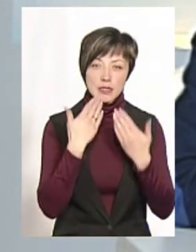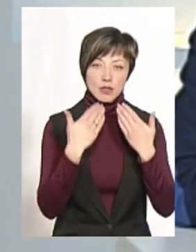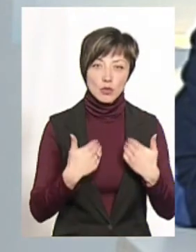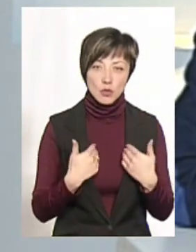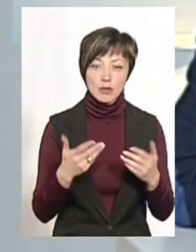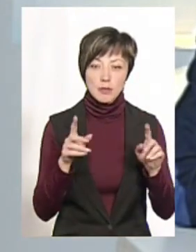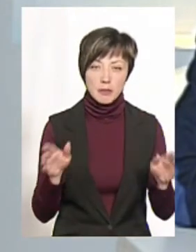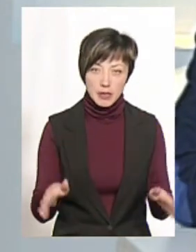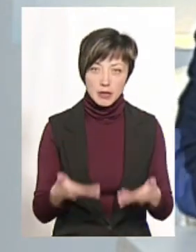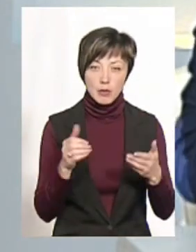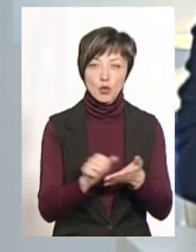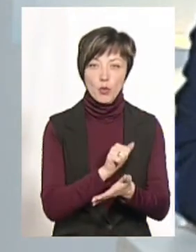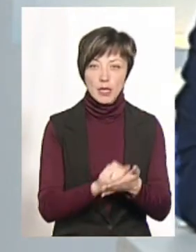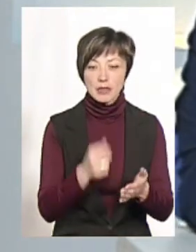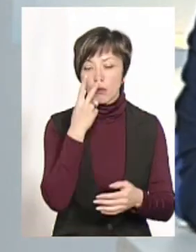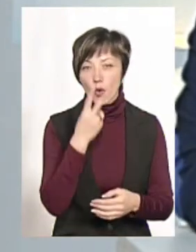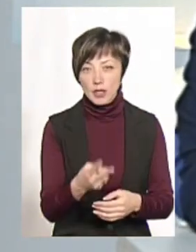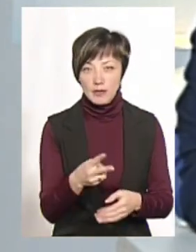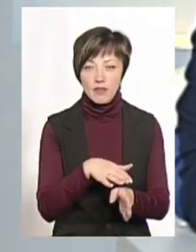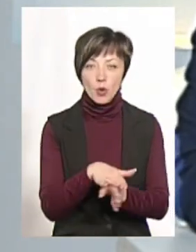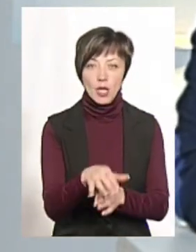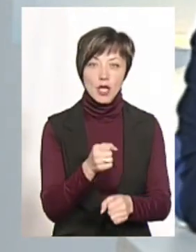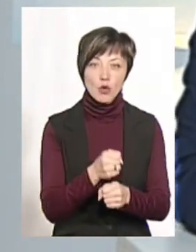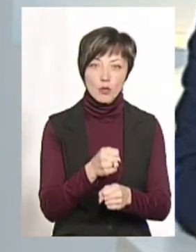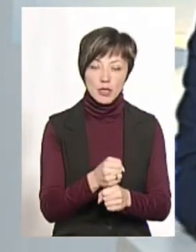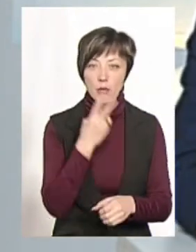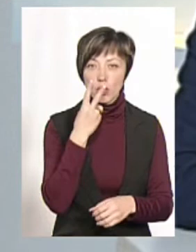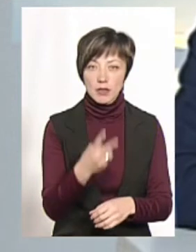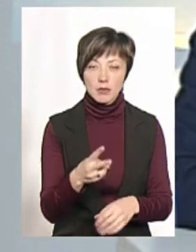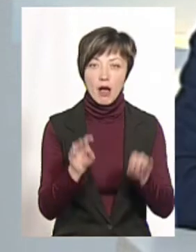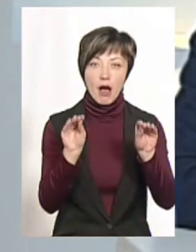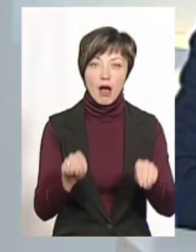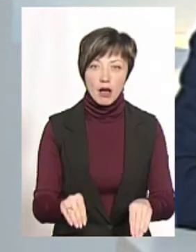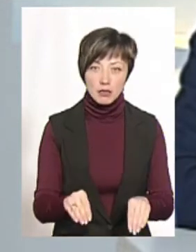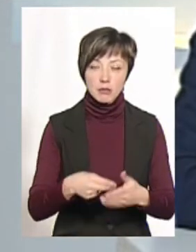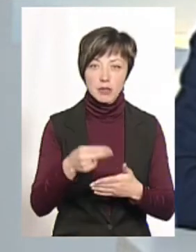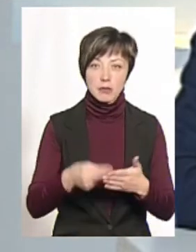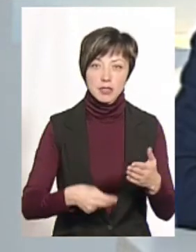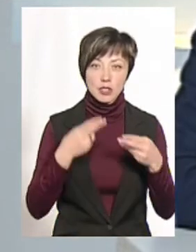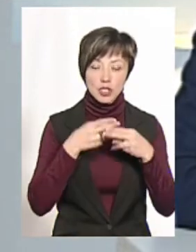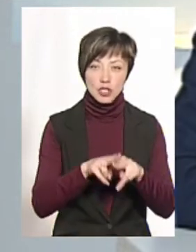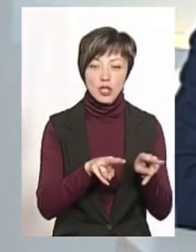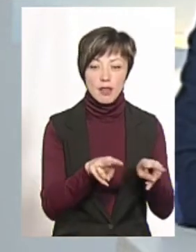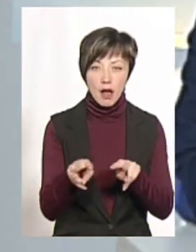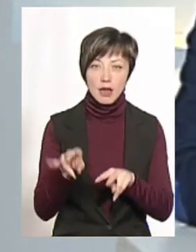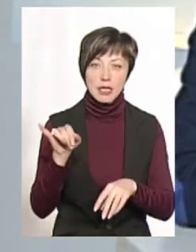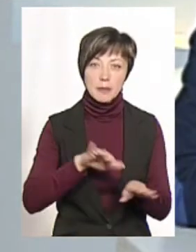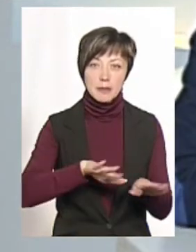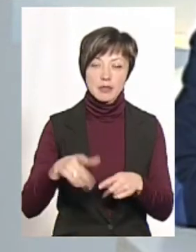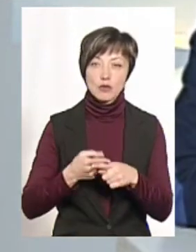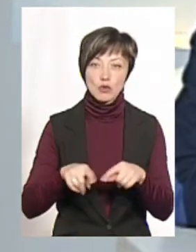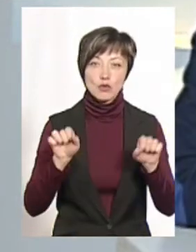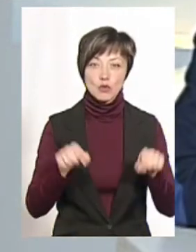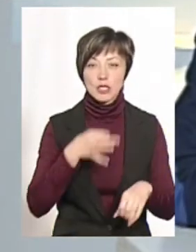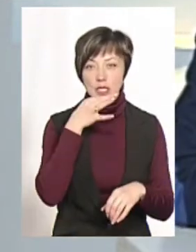звернулася. Ми піднімемо документацію, подивимось виконання робіт, подивимось акт, який підписував технічний нагляд. Ну і після того